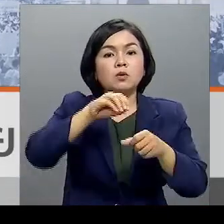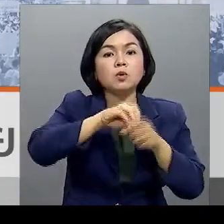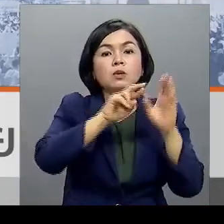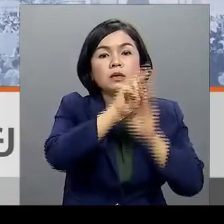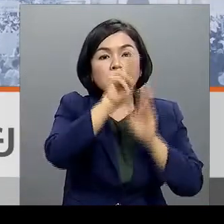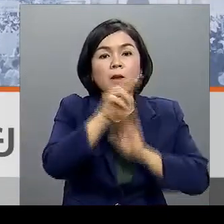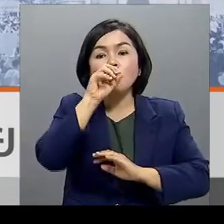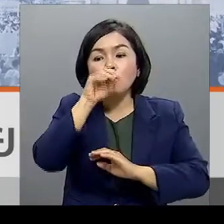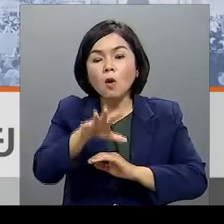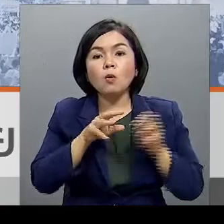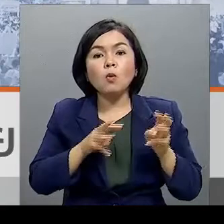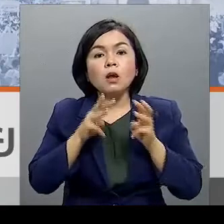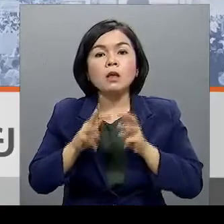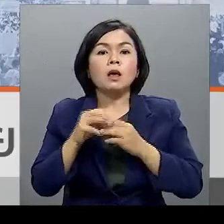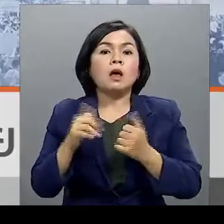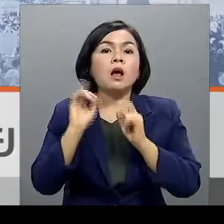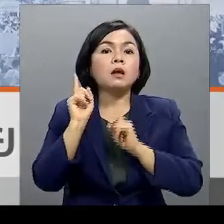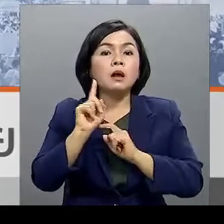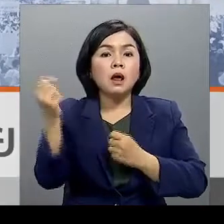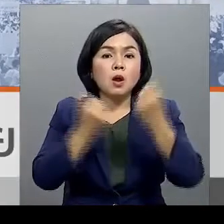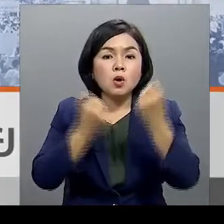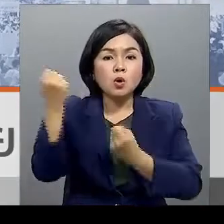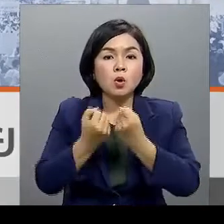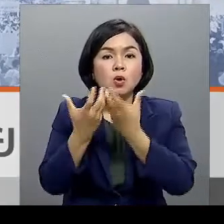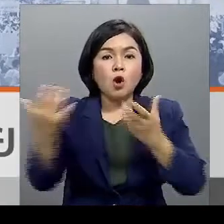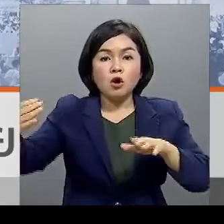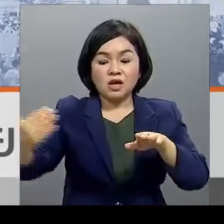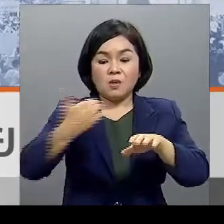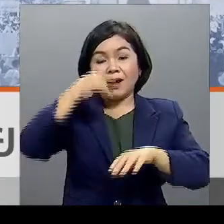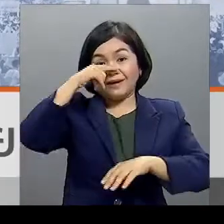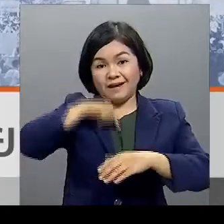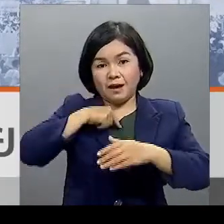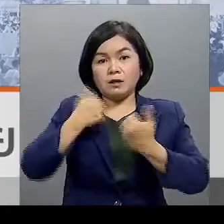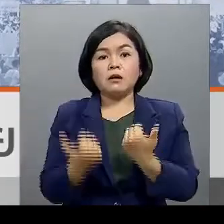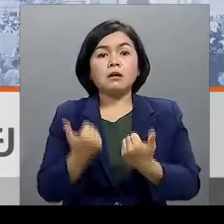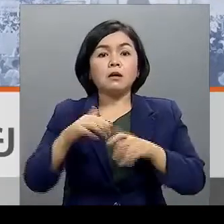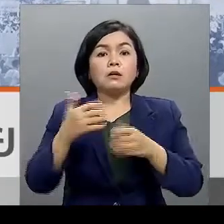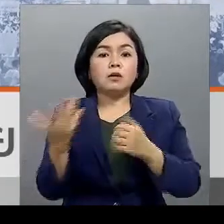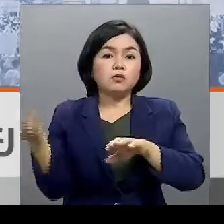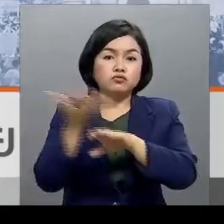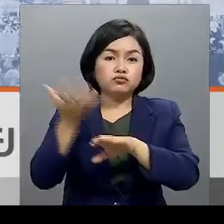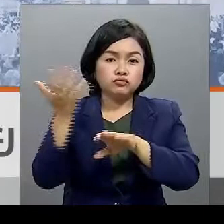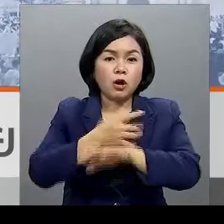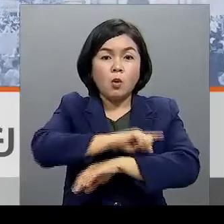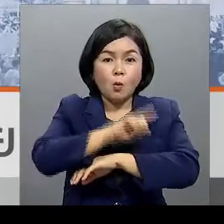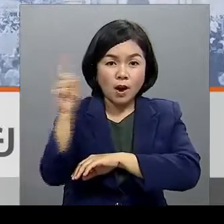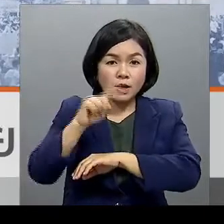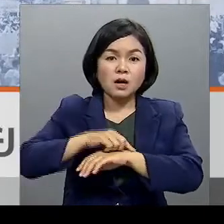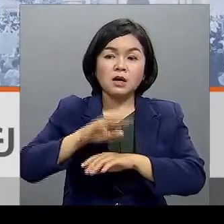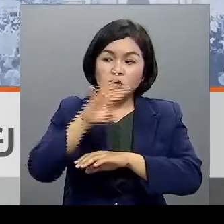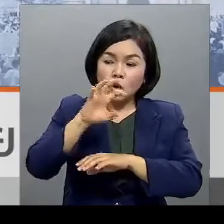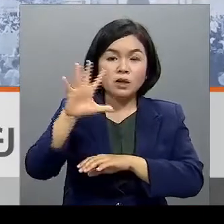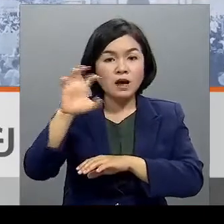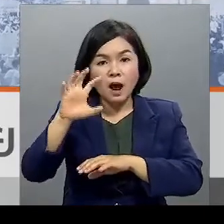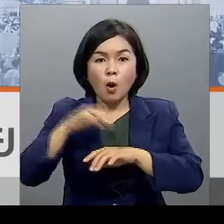มาตรการจำกัดจำนวนรถขนส่งสินค้าข้ามแดนจากเดิมที่มีการขนส่งวันละ 400ขอ 500เที่ยวจากจำนวนรถขน